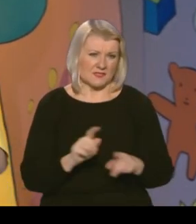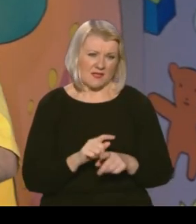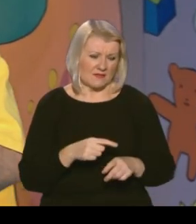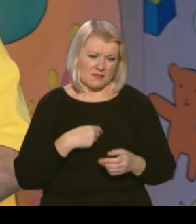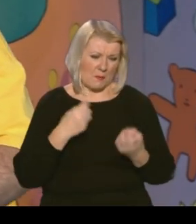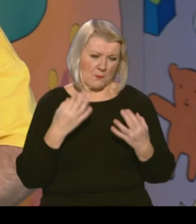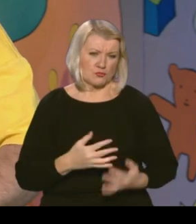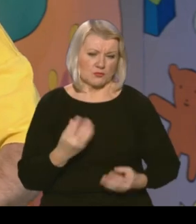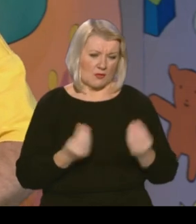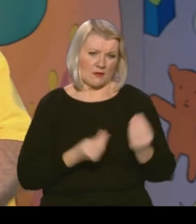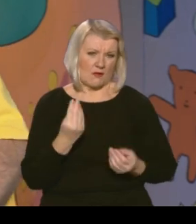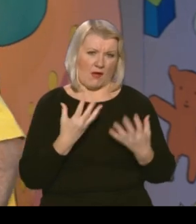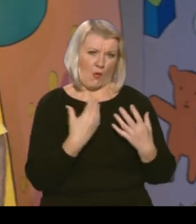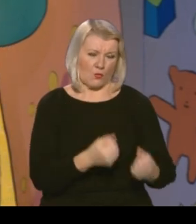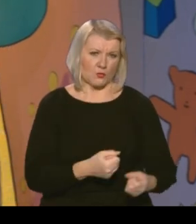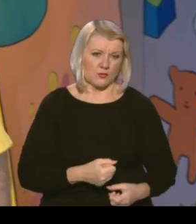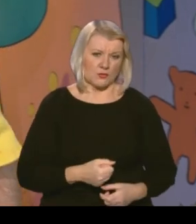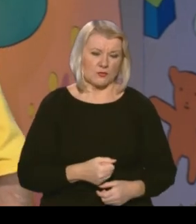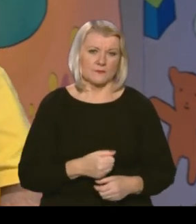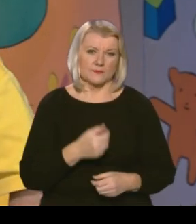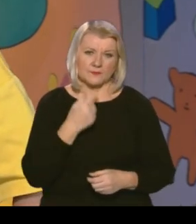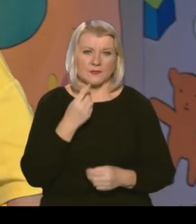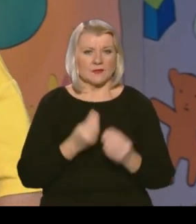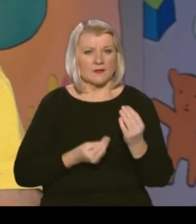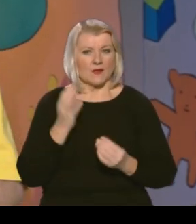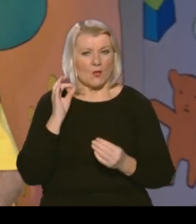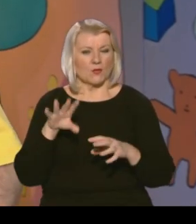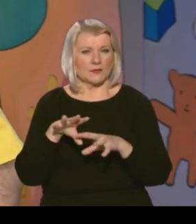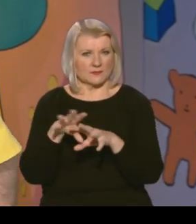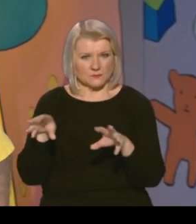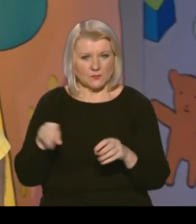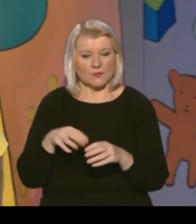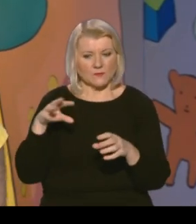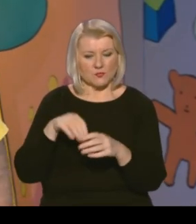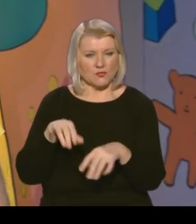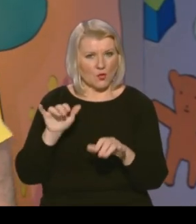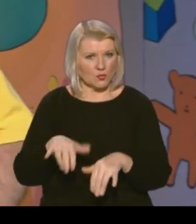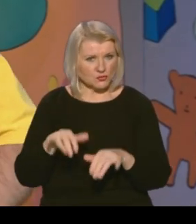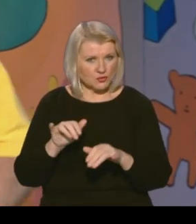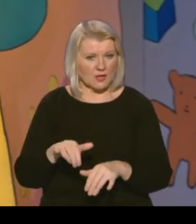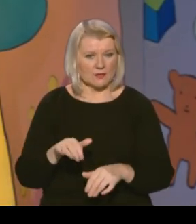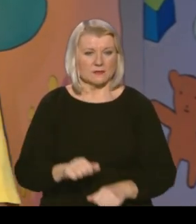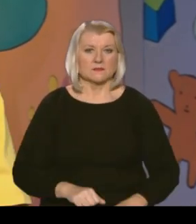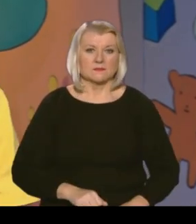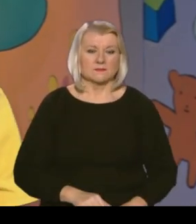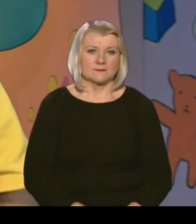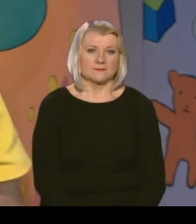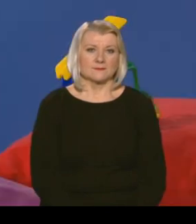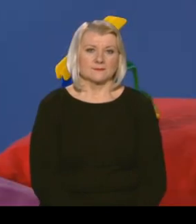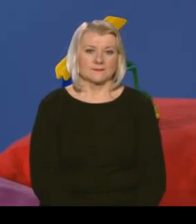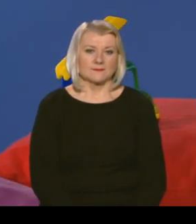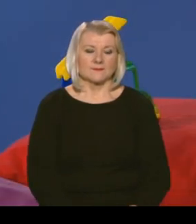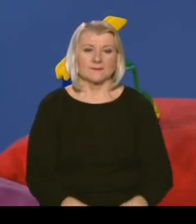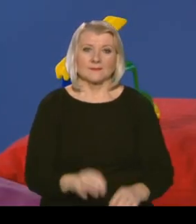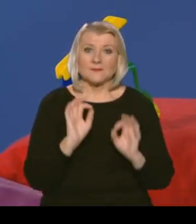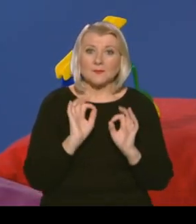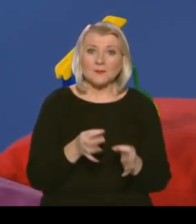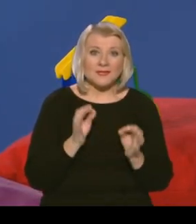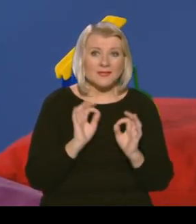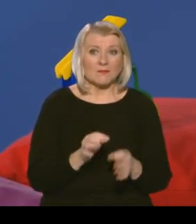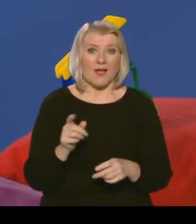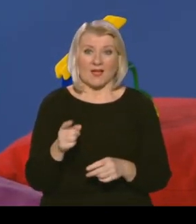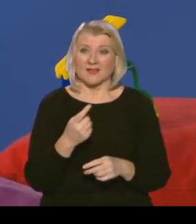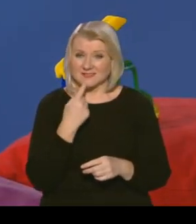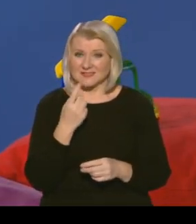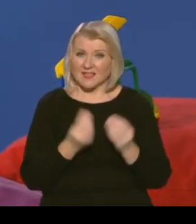dneska. Já jsem si chtěl hrát s holčičkami z kočárky na maminky. Juhu, ty jsi